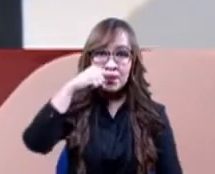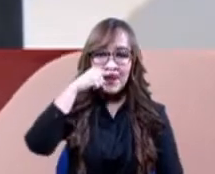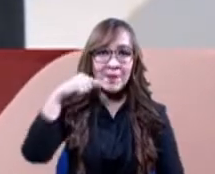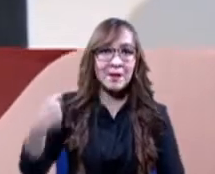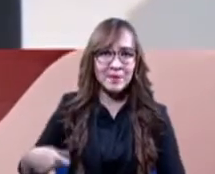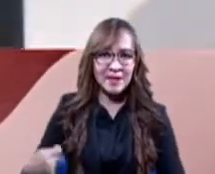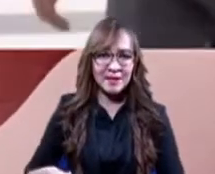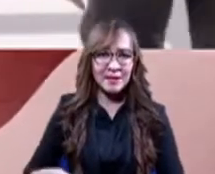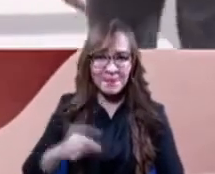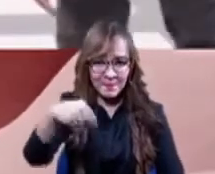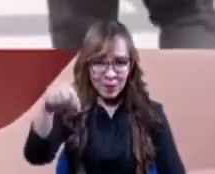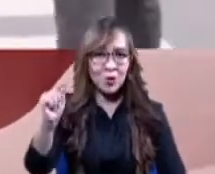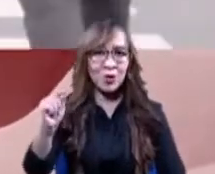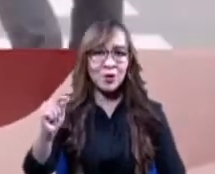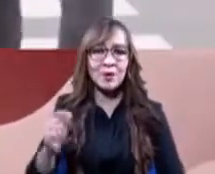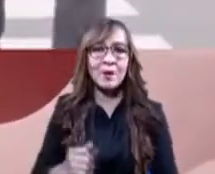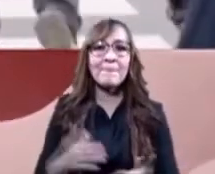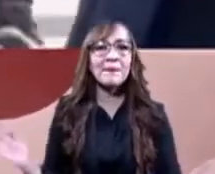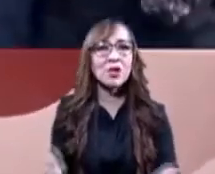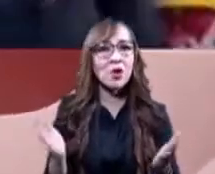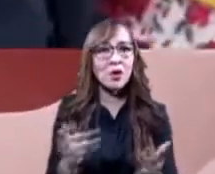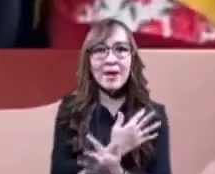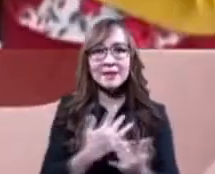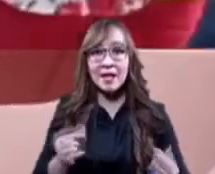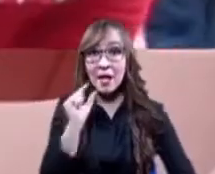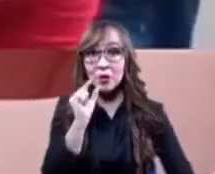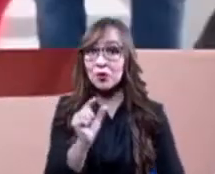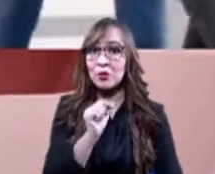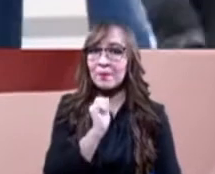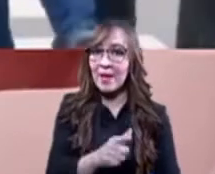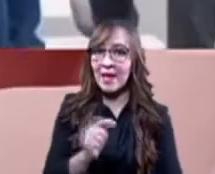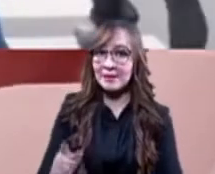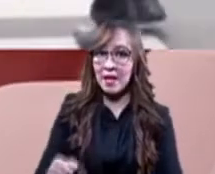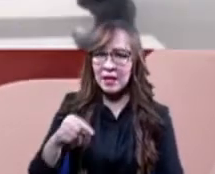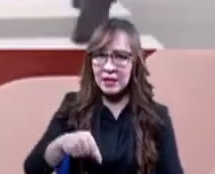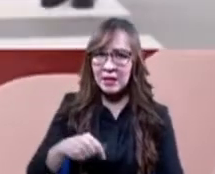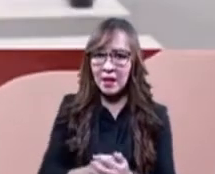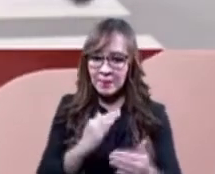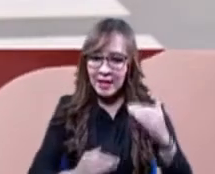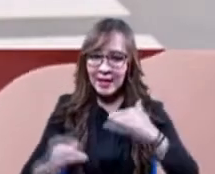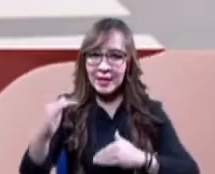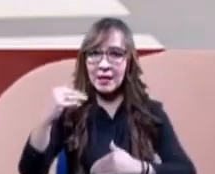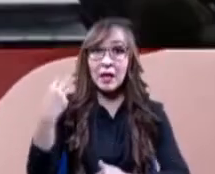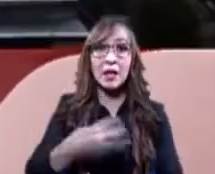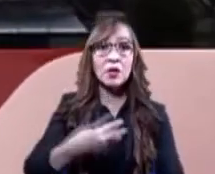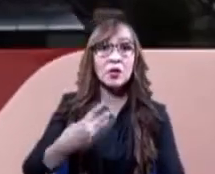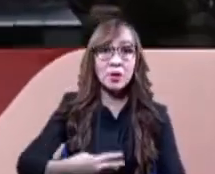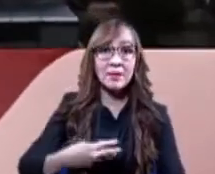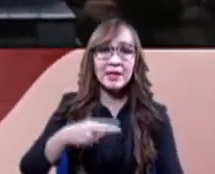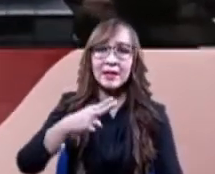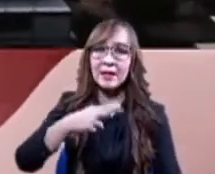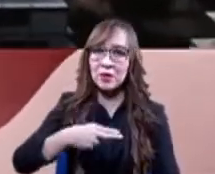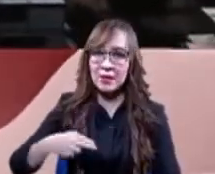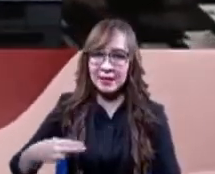getol sekali mendorong masyarakat kita untuk belanja. Karena memang ini yang akan menggerakkan perekonomian kita. Kalau kita tidak belanja, kita tidak melakukan